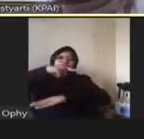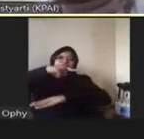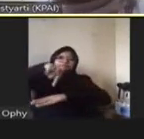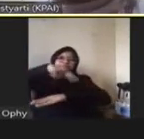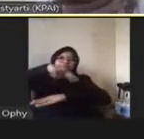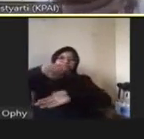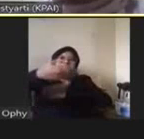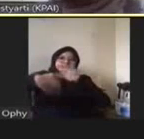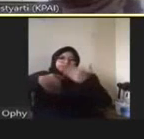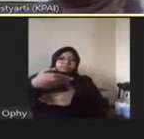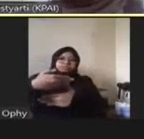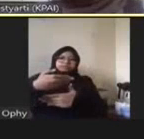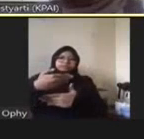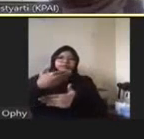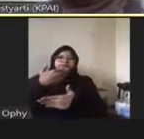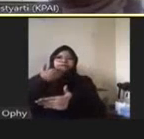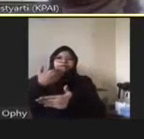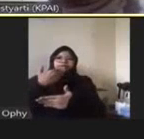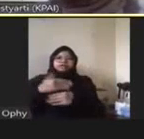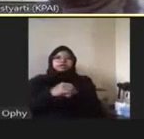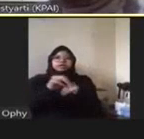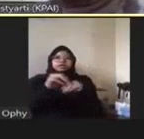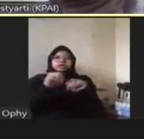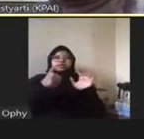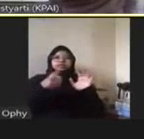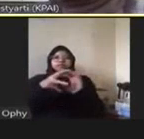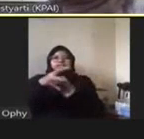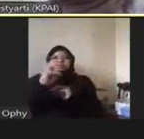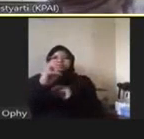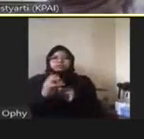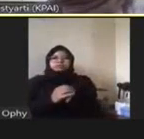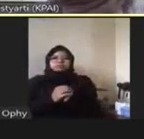belajar normal itu 63%, next.